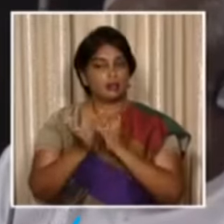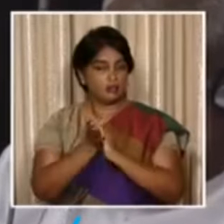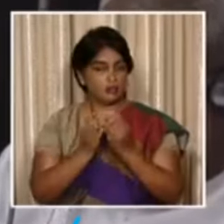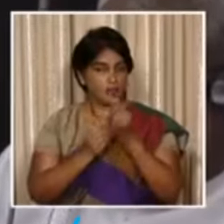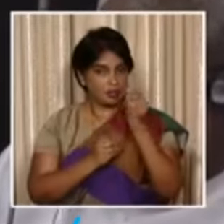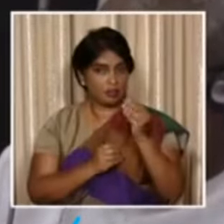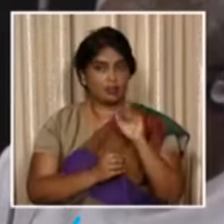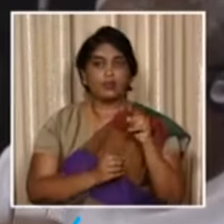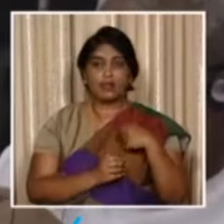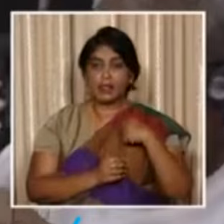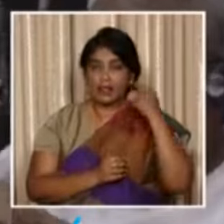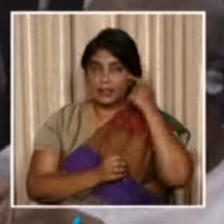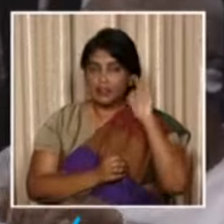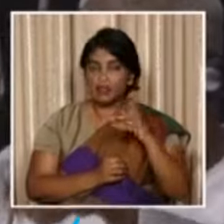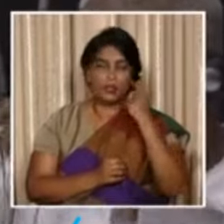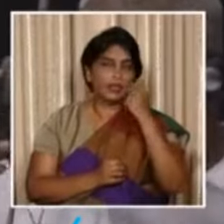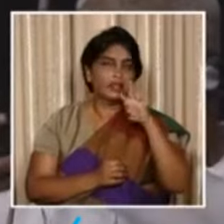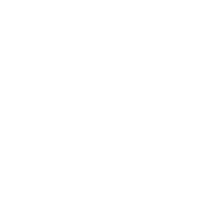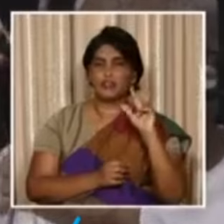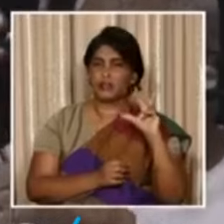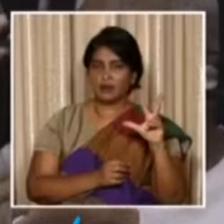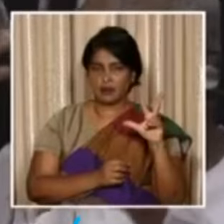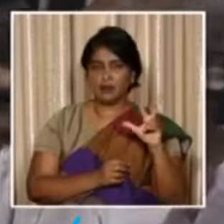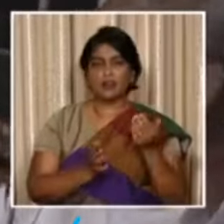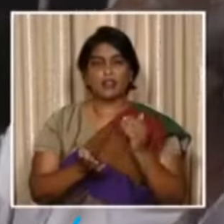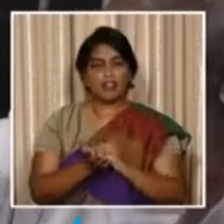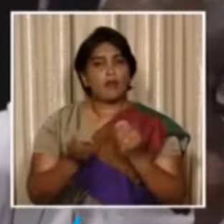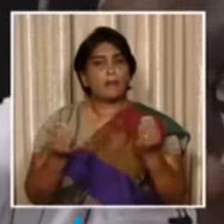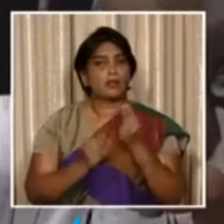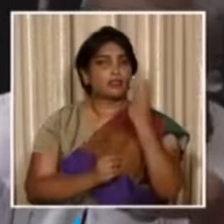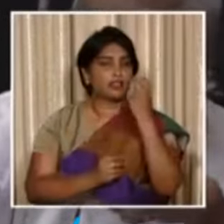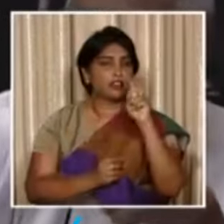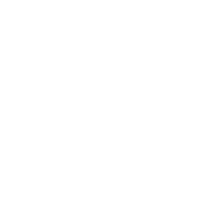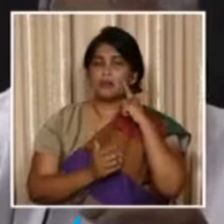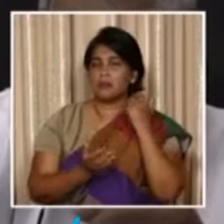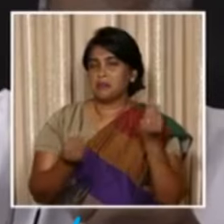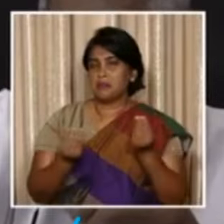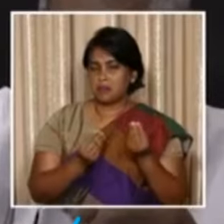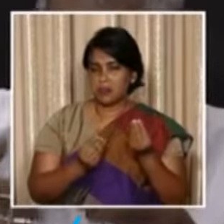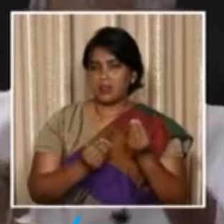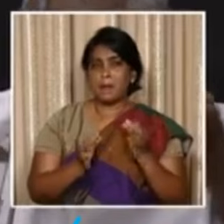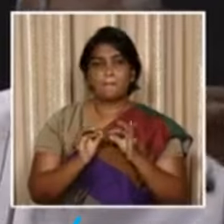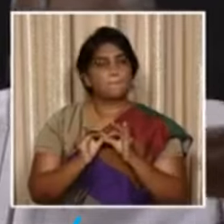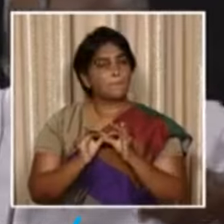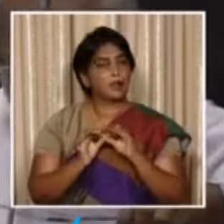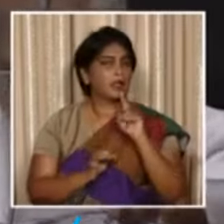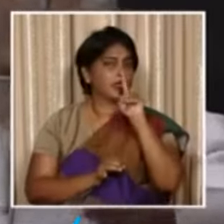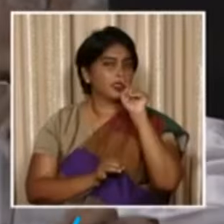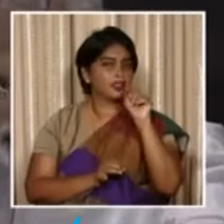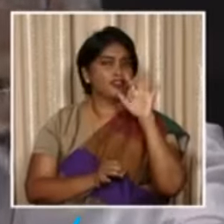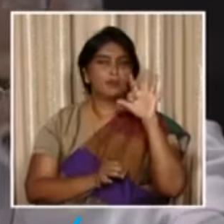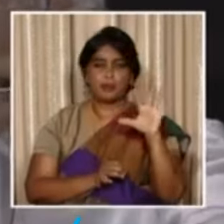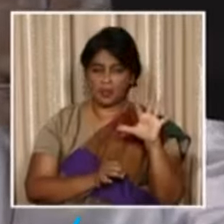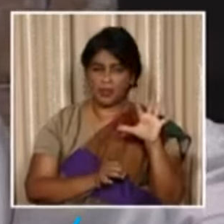ලැබෙයි කියලා හිතනවා 1428ක. තව මදි 2027 ගෙනියන්න මේ බිලියන